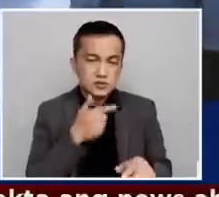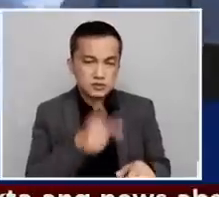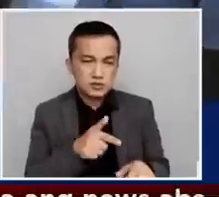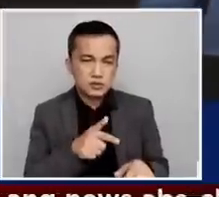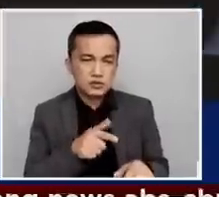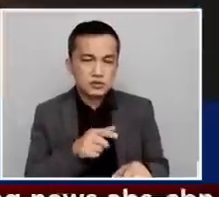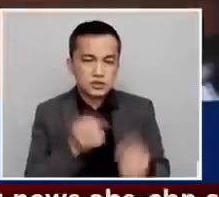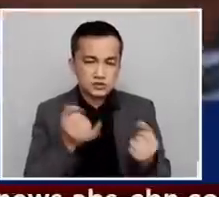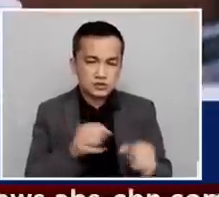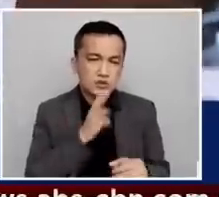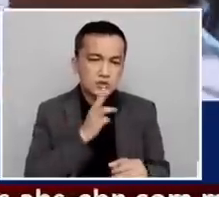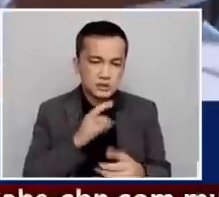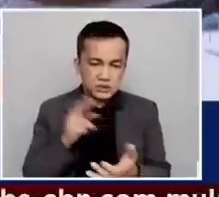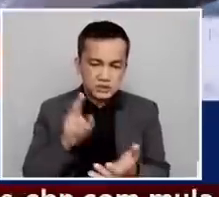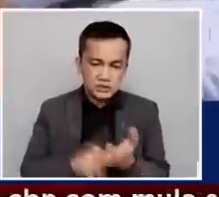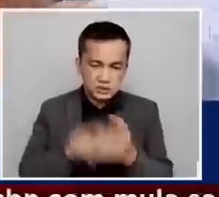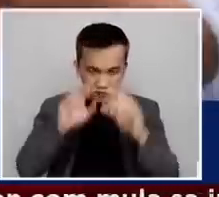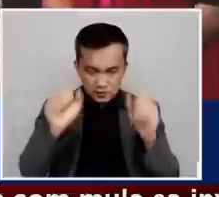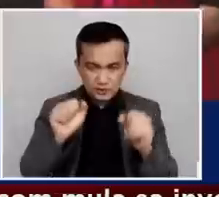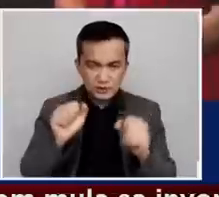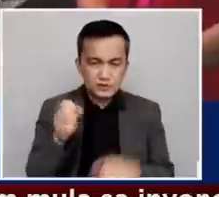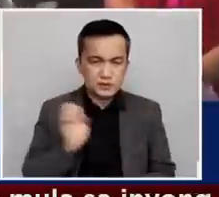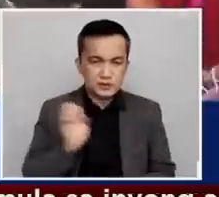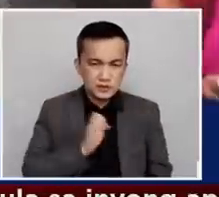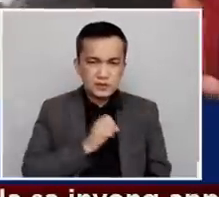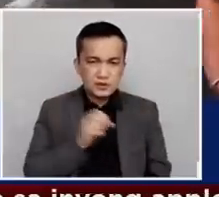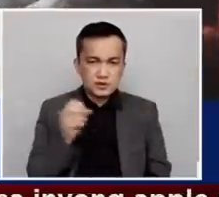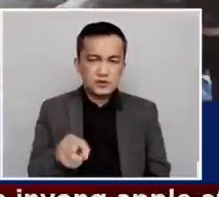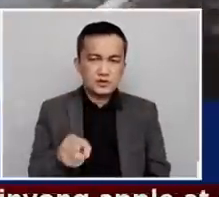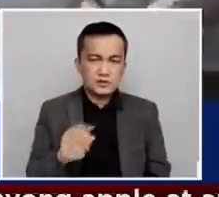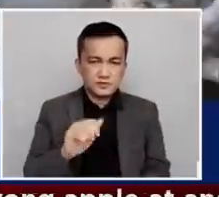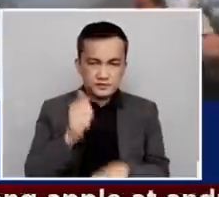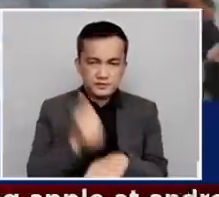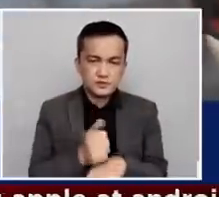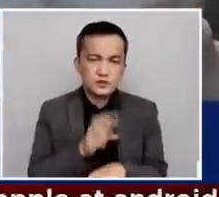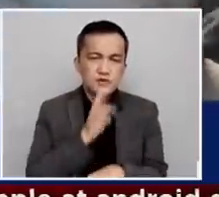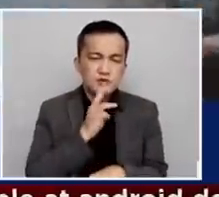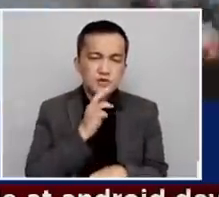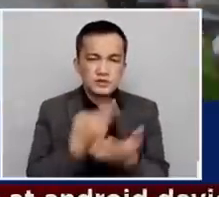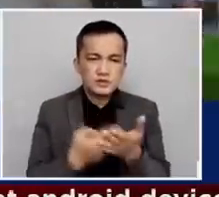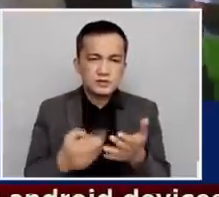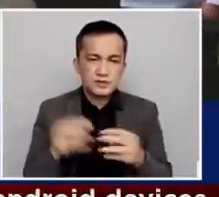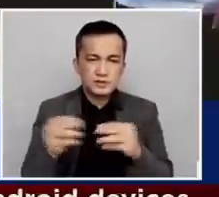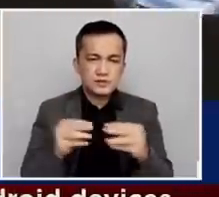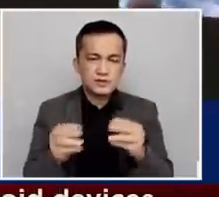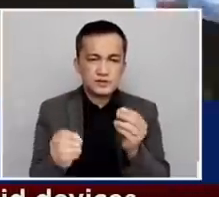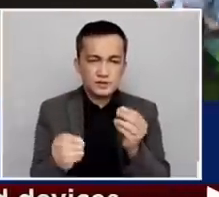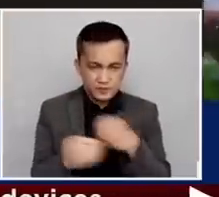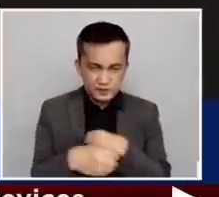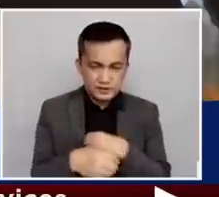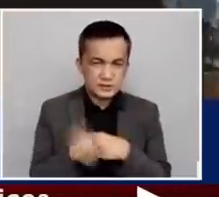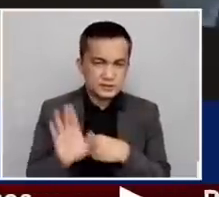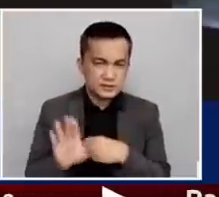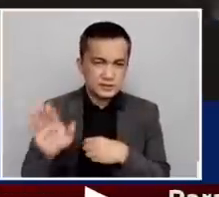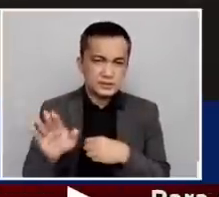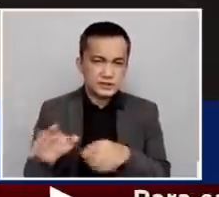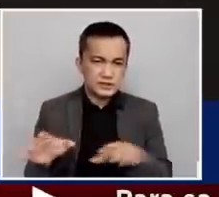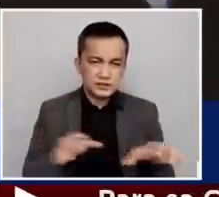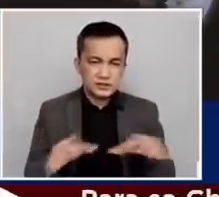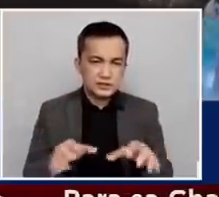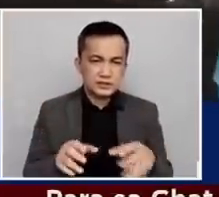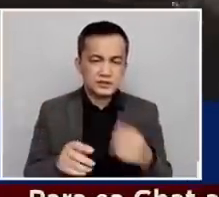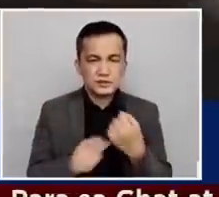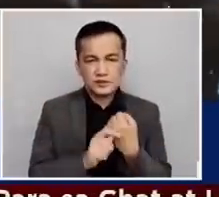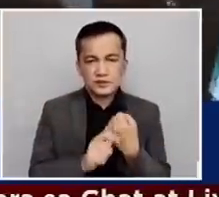ng Pangulo ang isang executive order para sa pagtatatag ng Water Resource Management Office na siyang kikilos